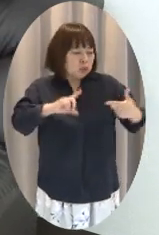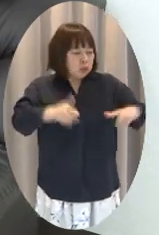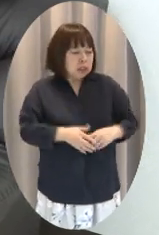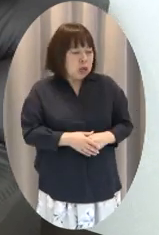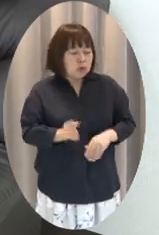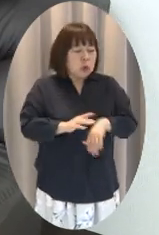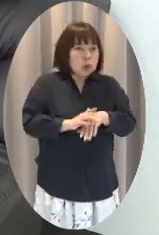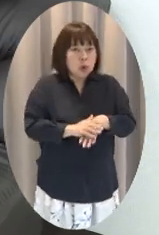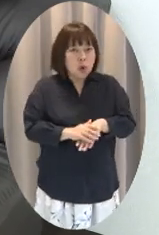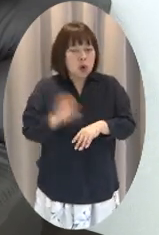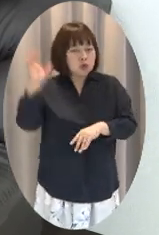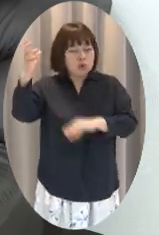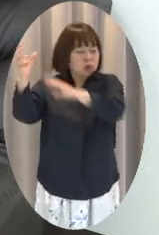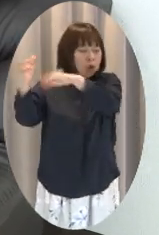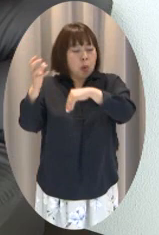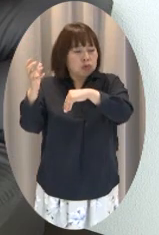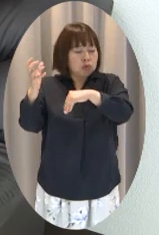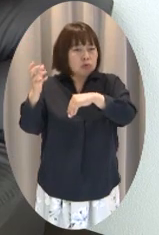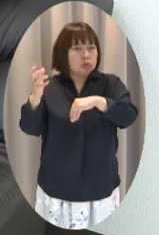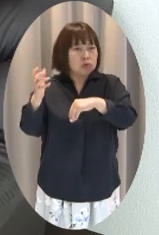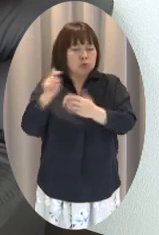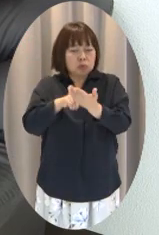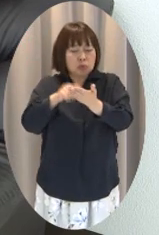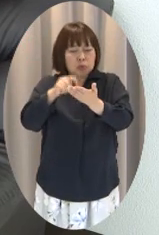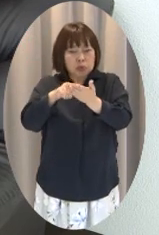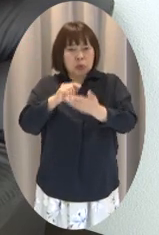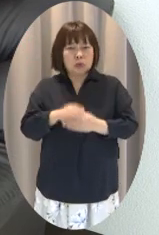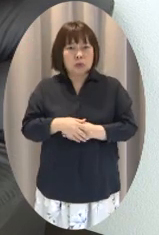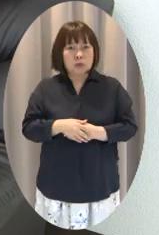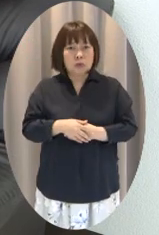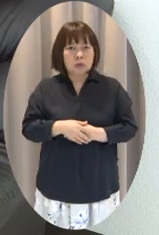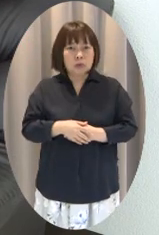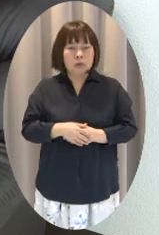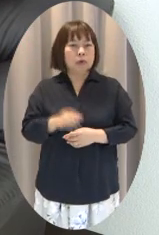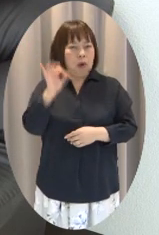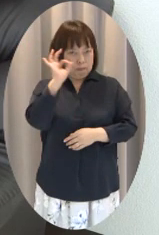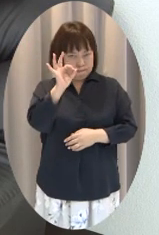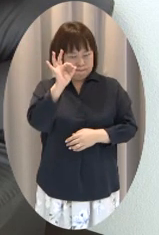い。救急車呼ばな。ピッポッパ。